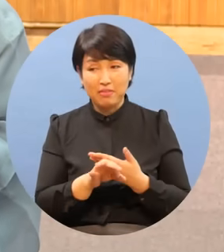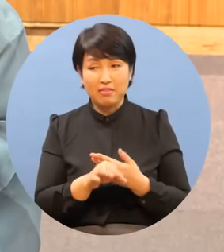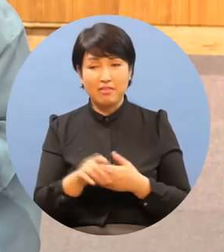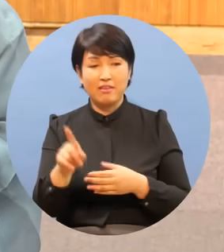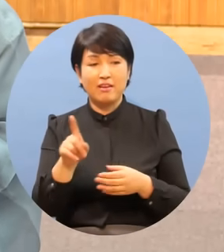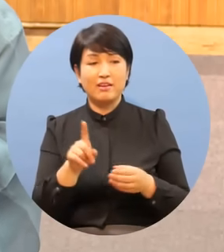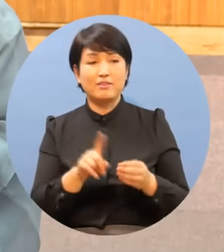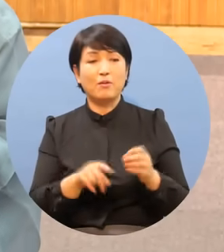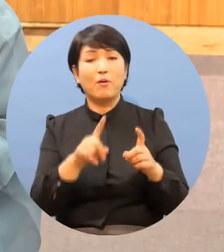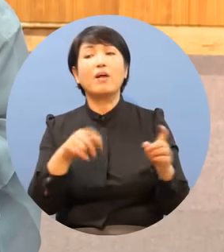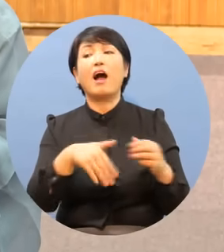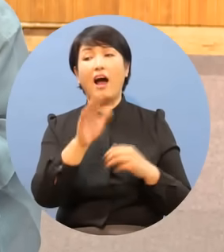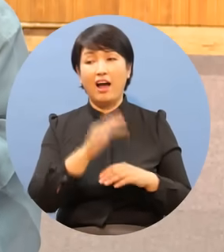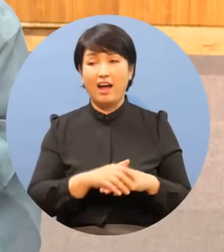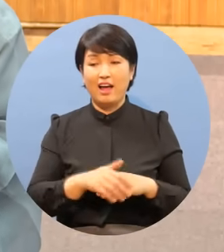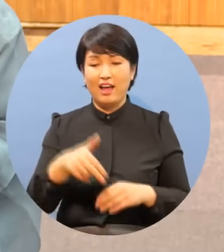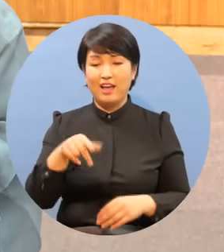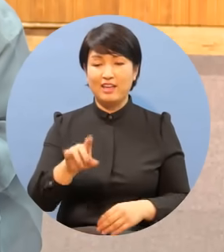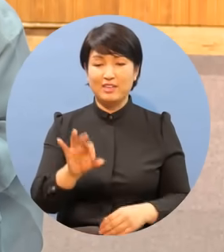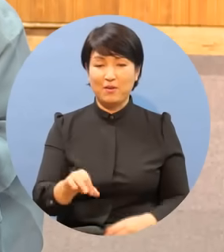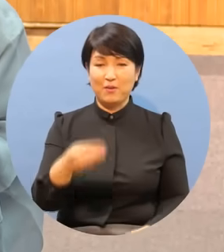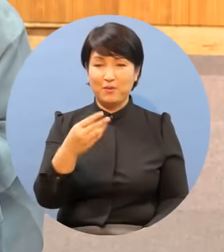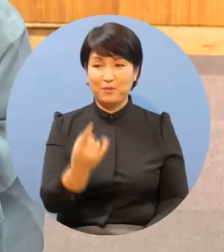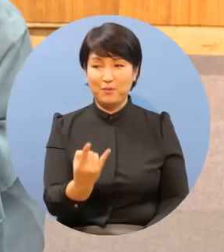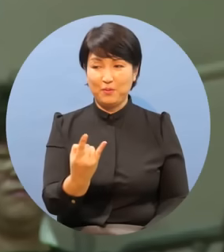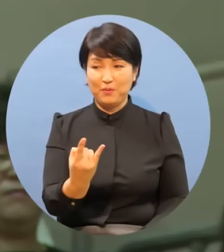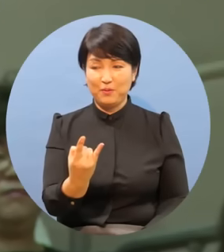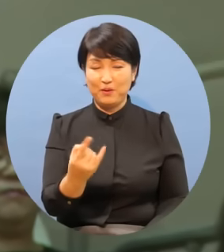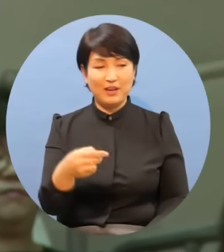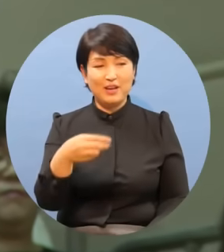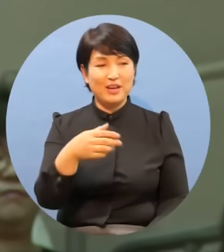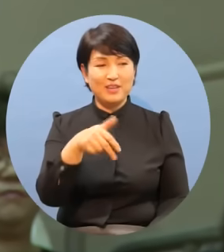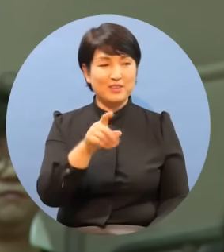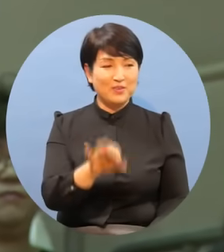출구가 하나 열렸기 때문에 조심해야 돼. 정토 여자 무서워.